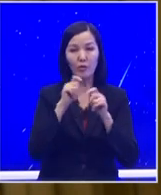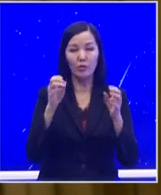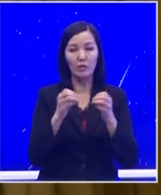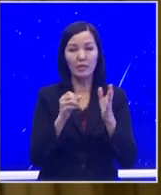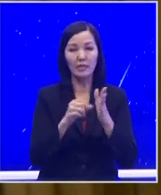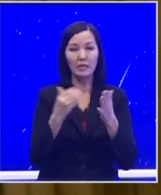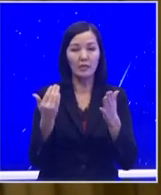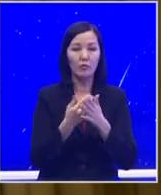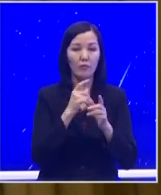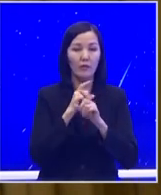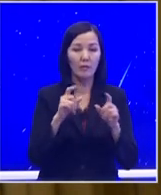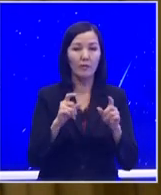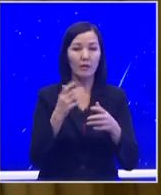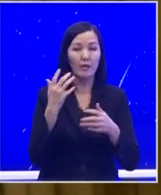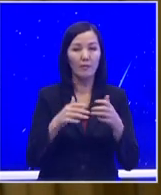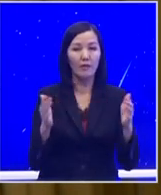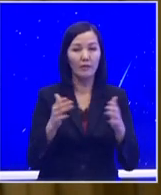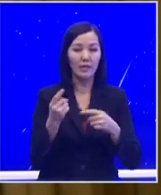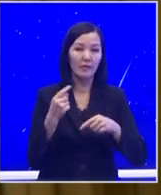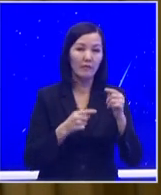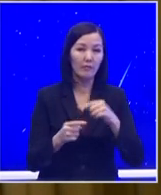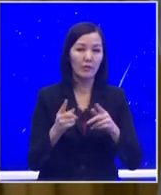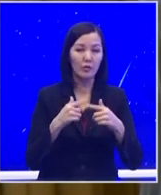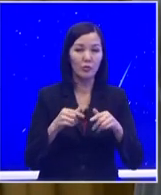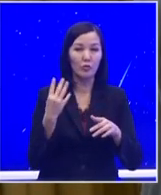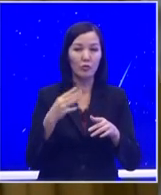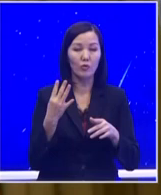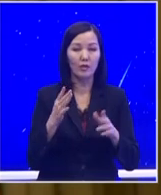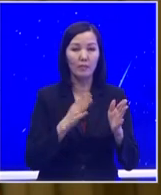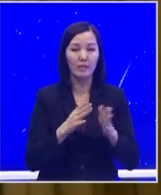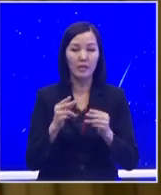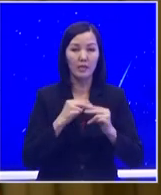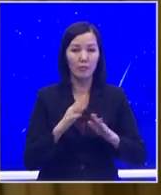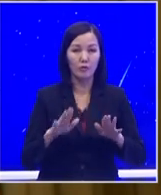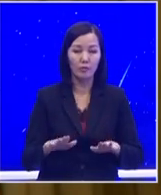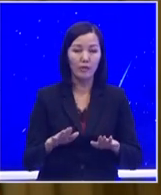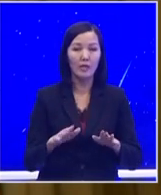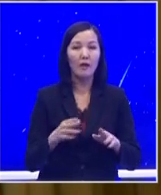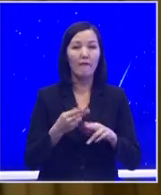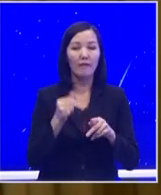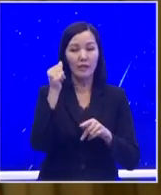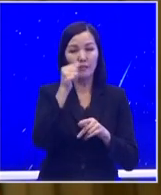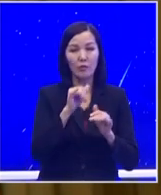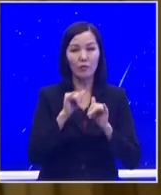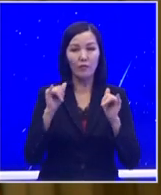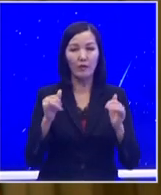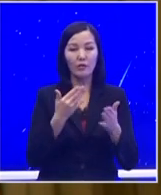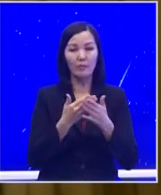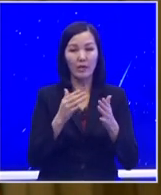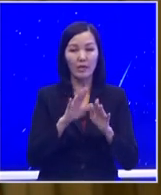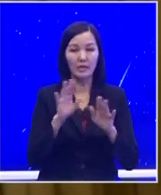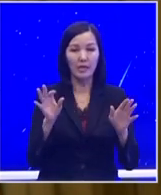новых объектов малого и среднего бизнеса, за счет чего создано 43 постоянных рабочих мест. В этом году будем увеличивать показатели